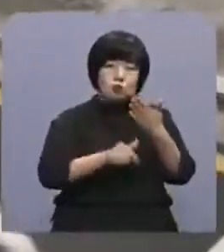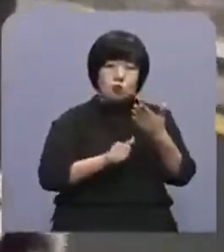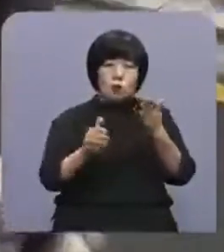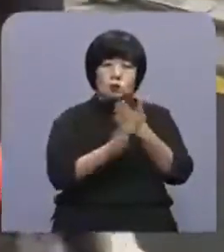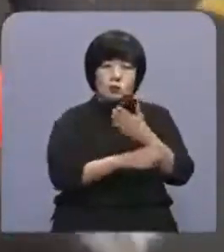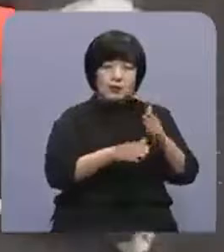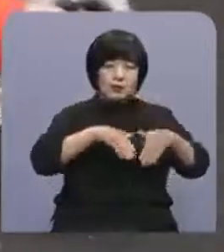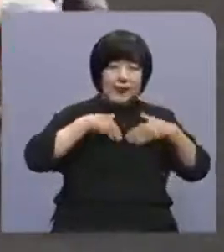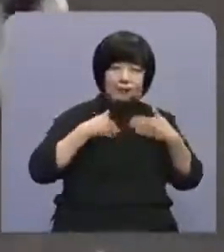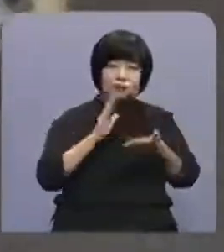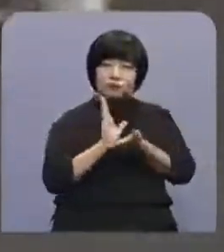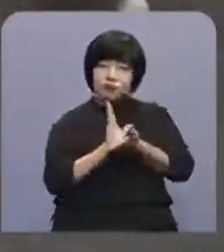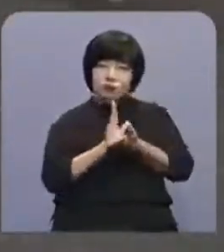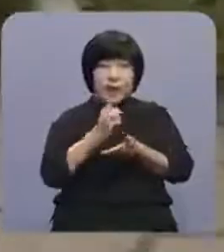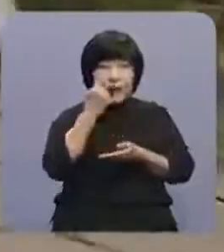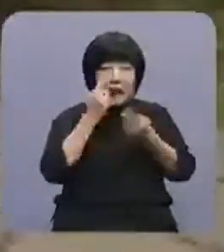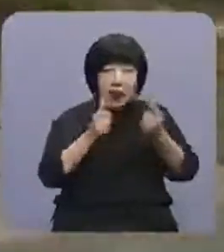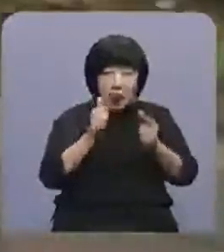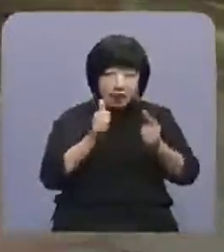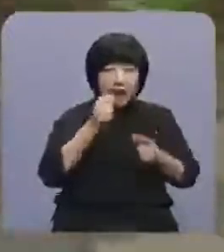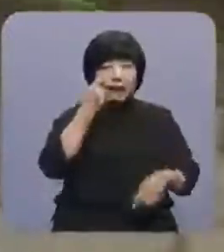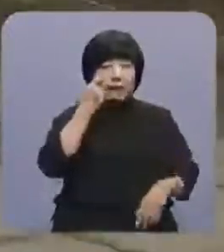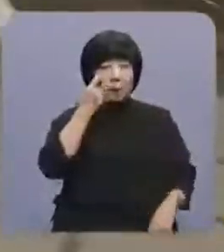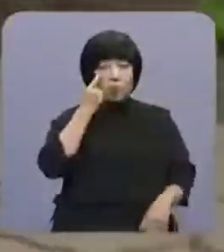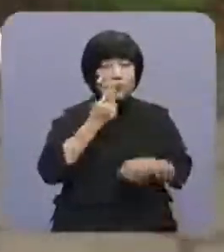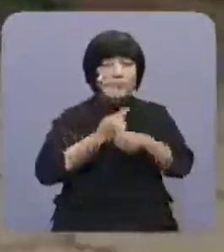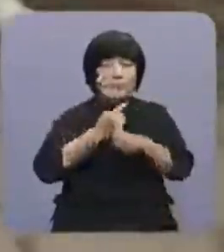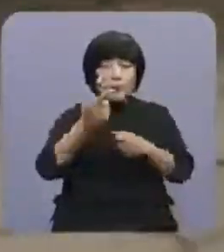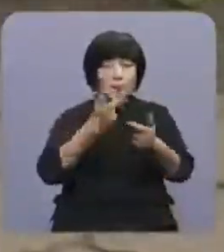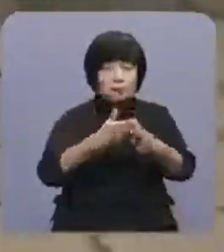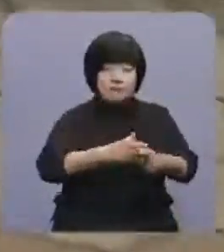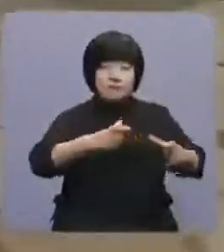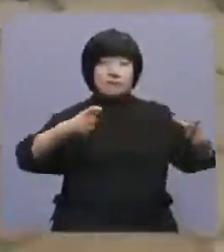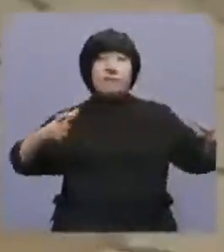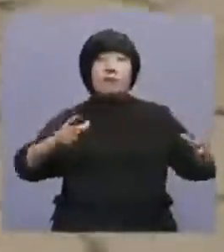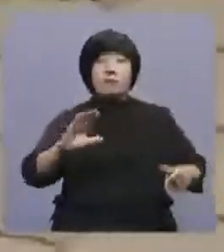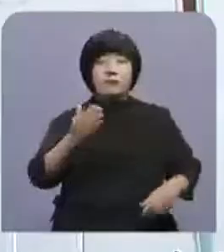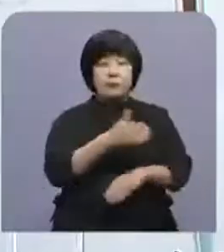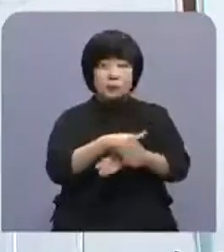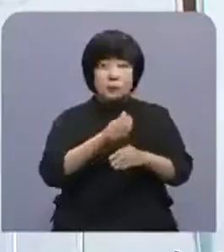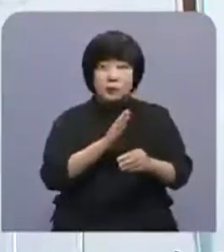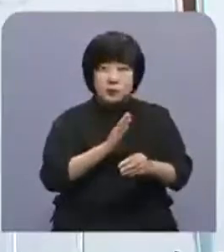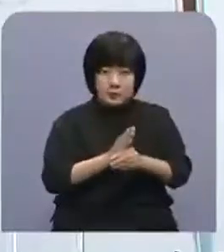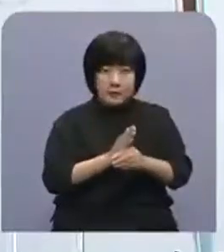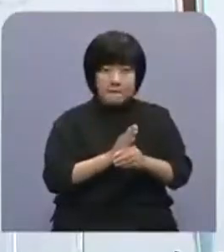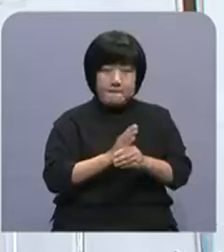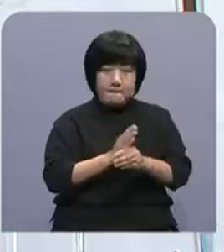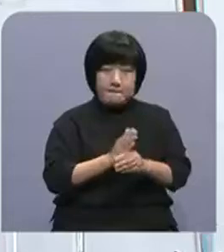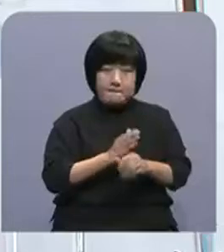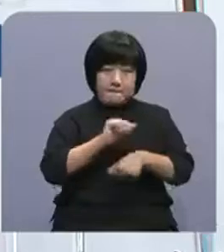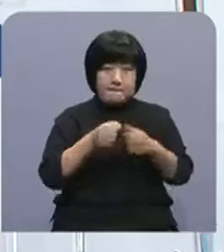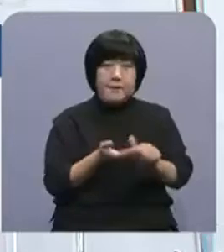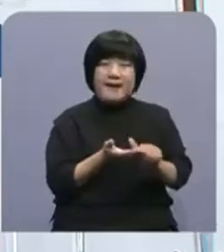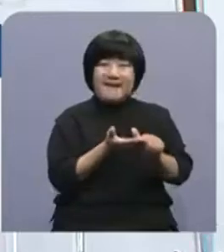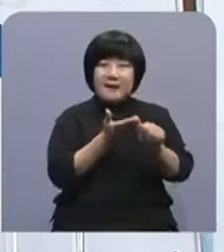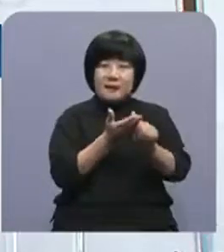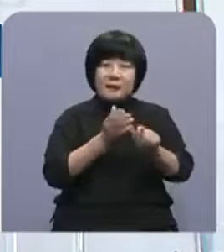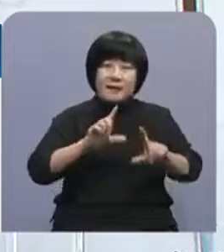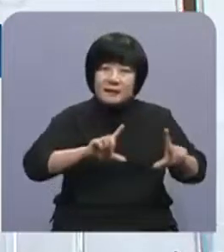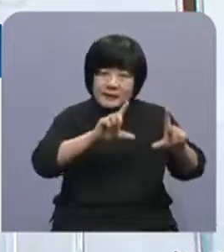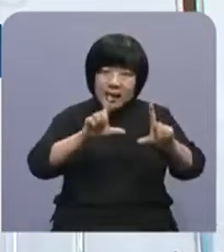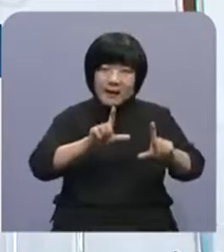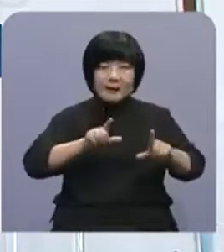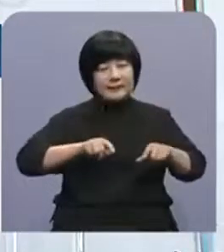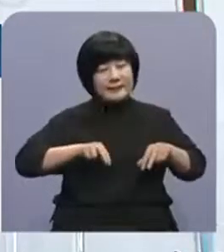남구와 수영구에서 시범 사업을 하고 내년에는 부산 전역으로 확대합니다. 반려견들의 일상적인 산책 활동에